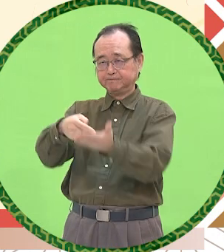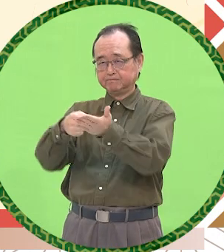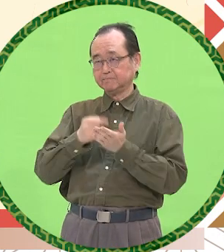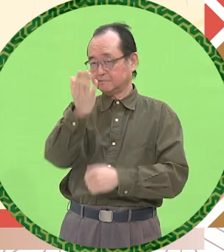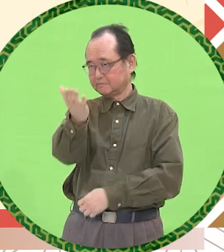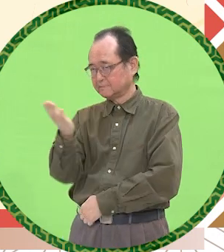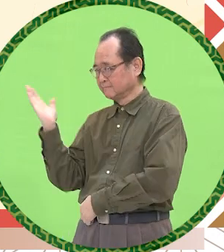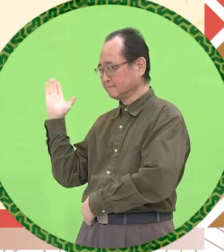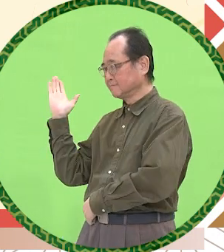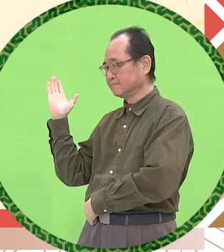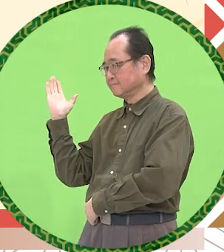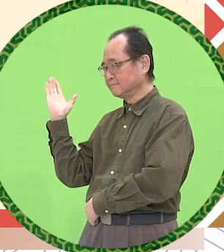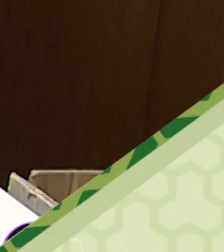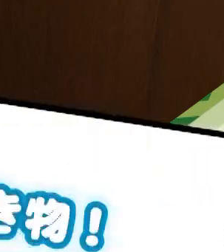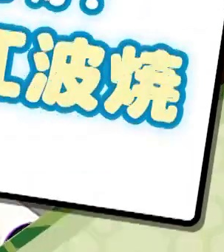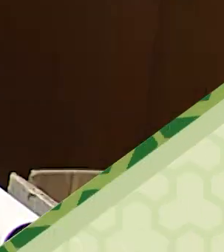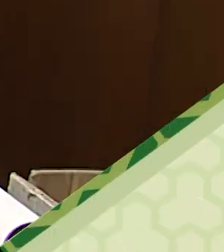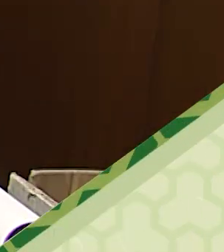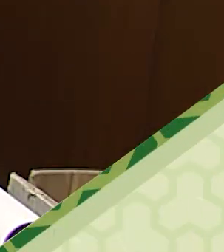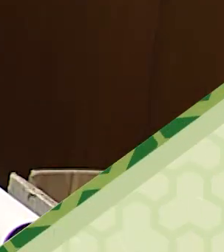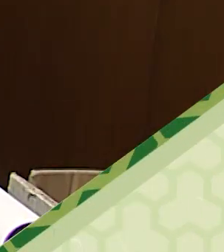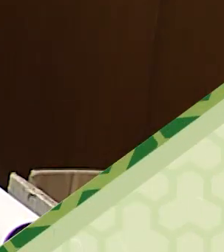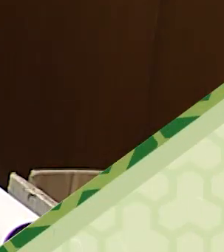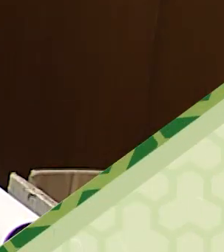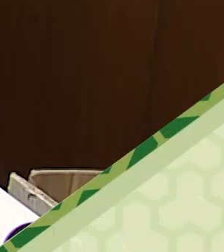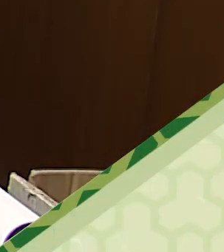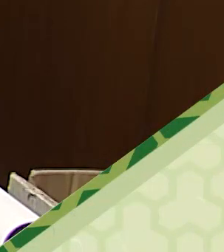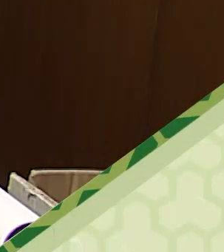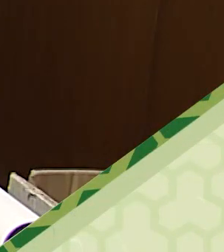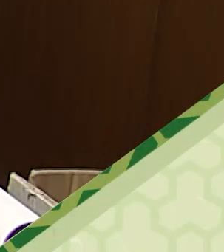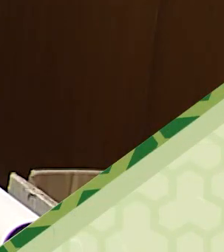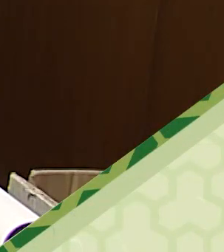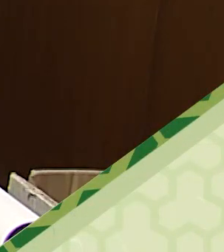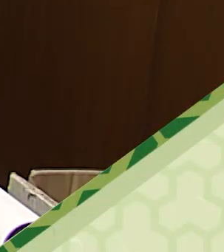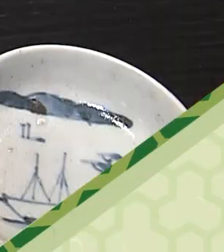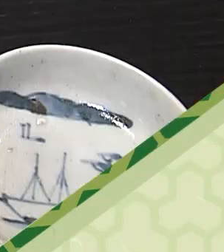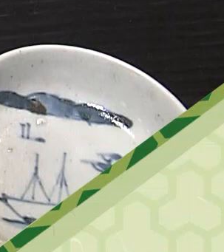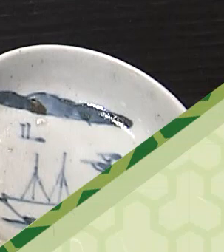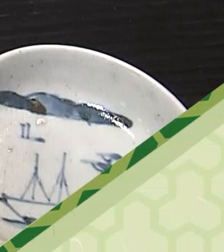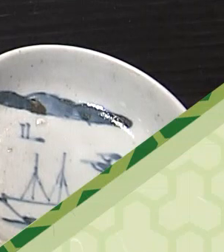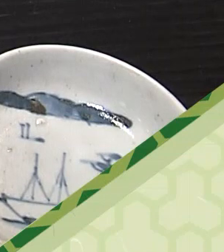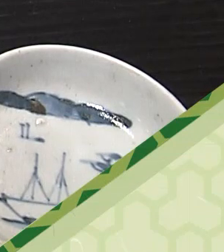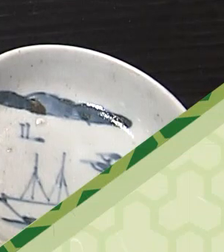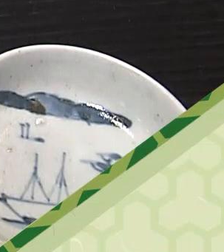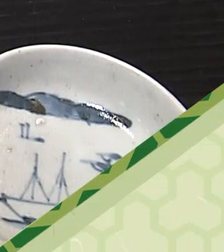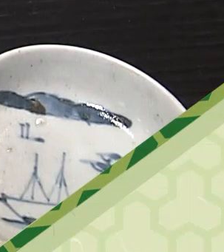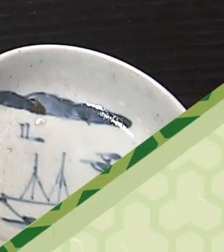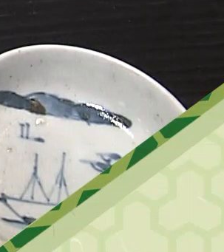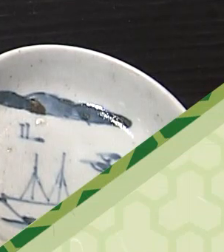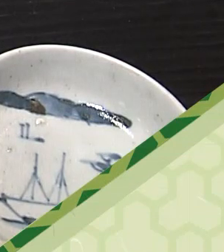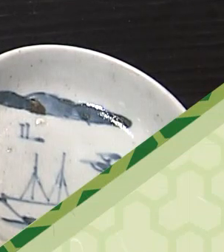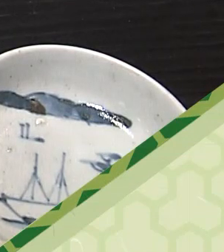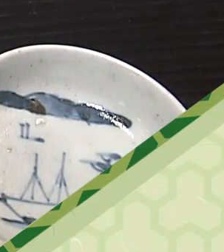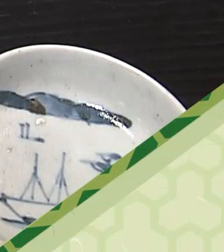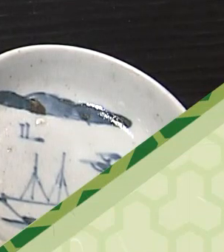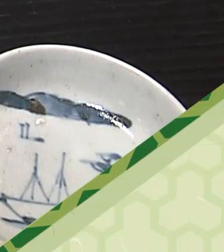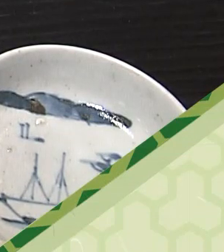ホームページからご応募ください。 次回は謎多き焼き物、幻のエバ焼きの巻。